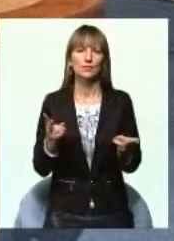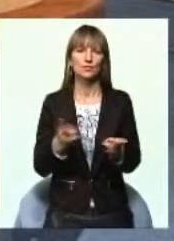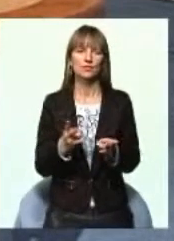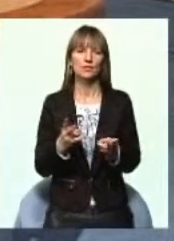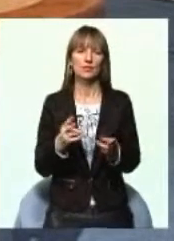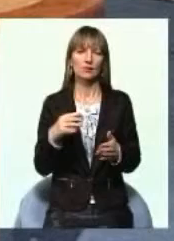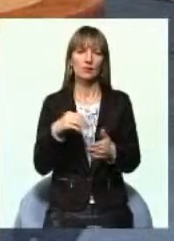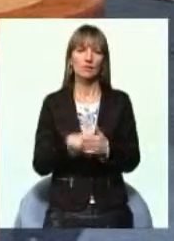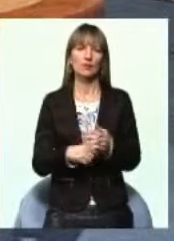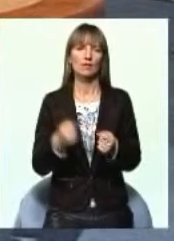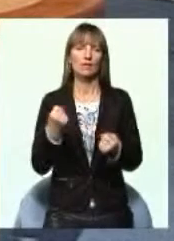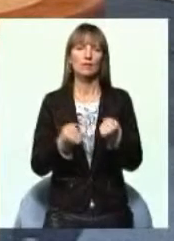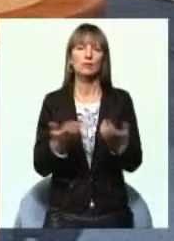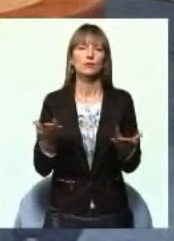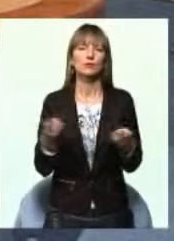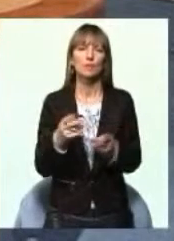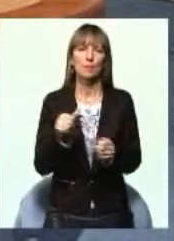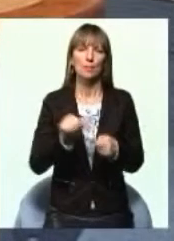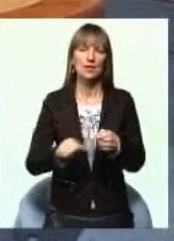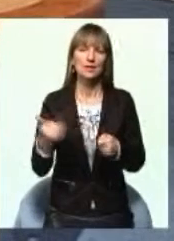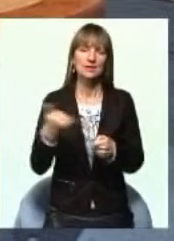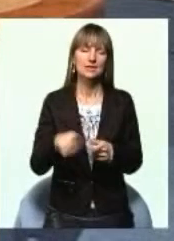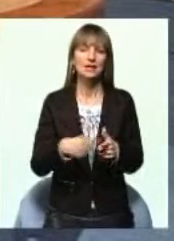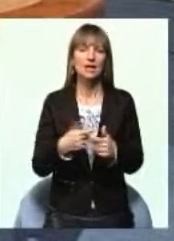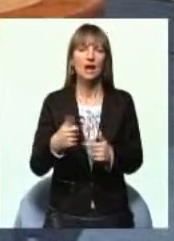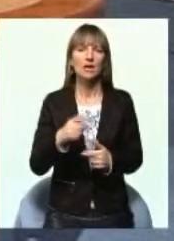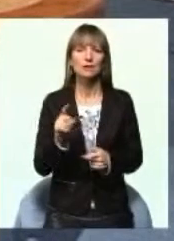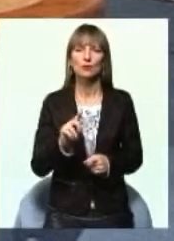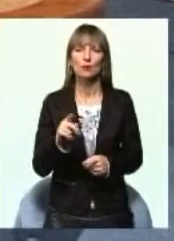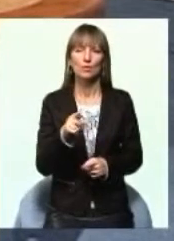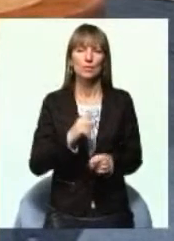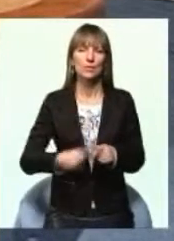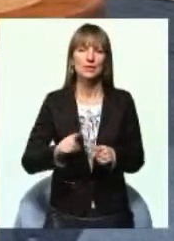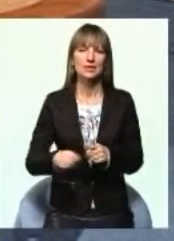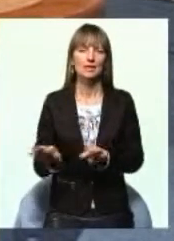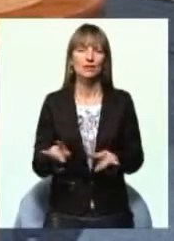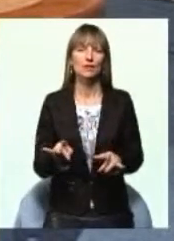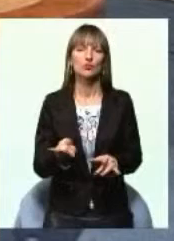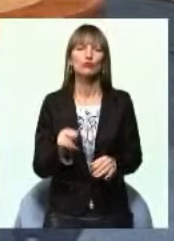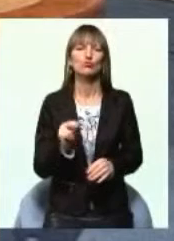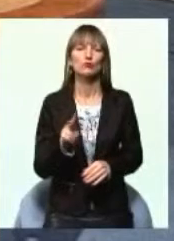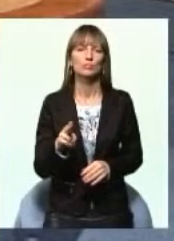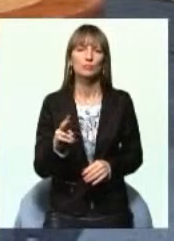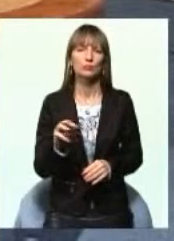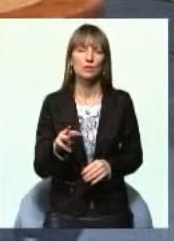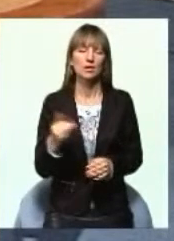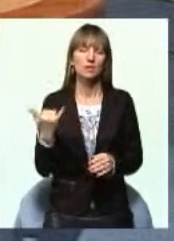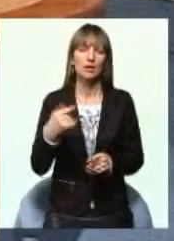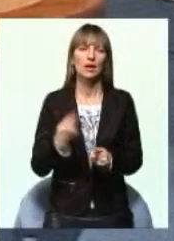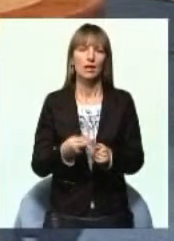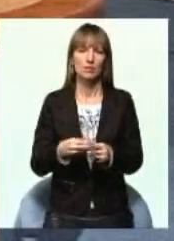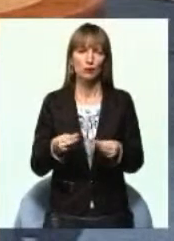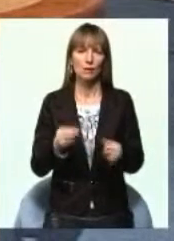заправляти автомобіль якимись певними, наприклад, бензином або газом, щоб він швидше рухався? Це якось грає роль, чим ти заправляєш його, і це впливає